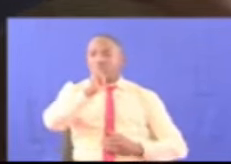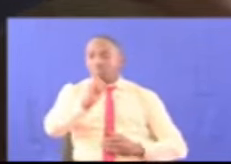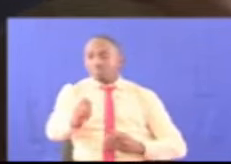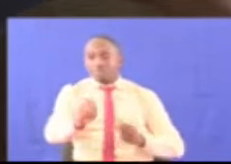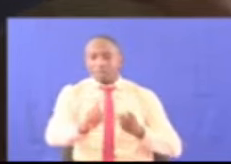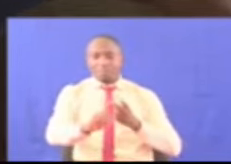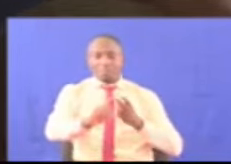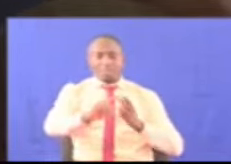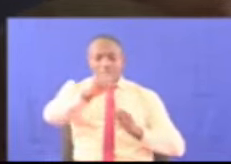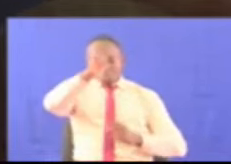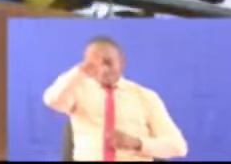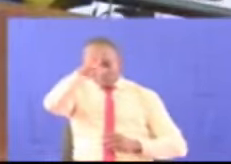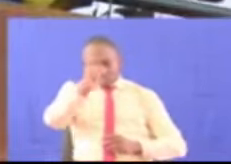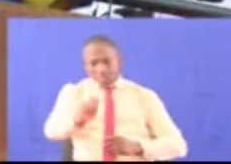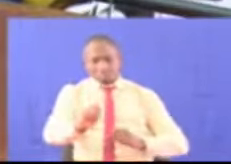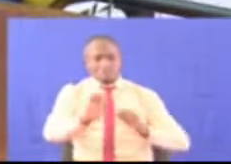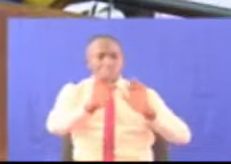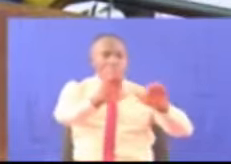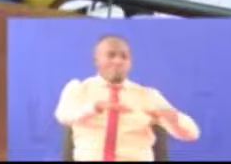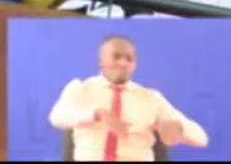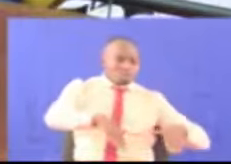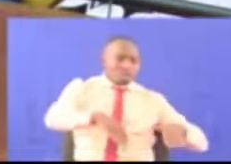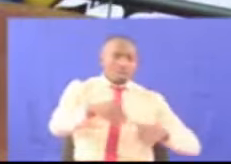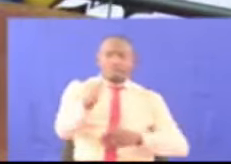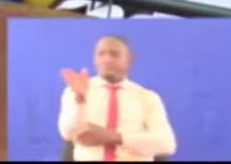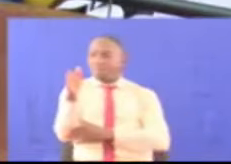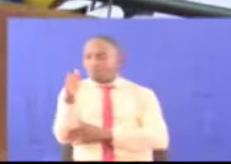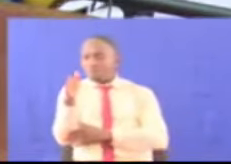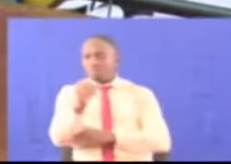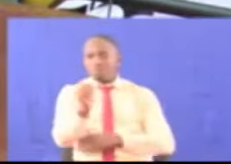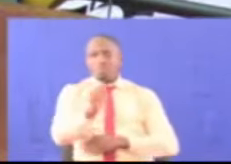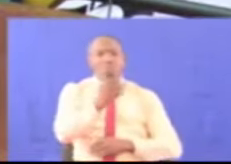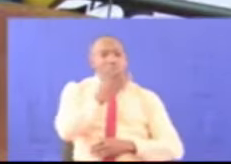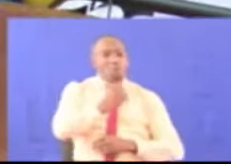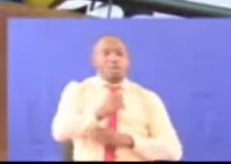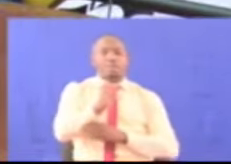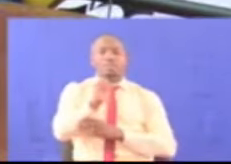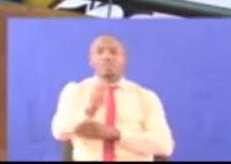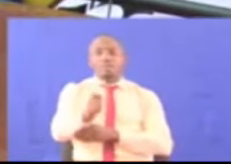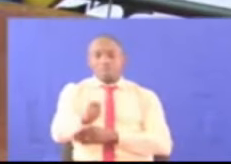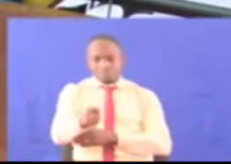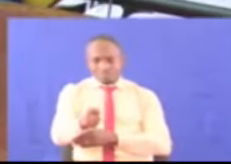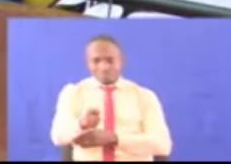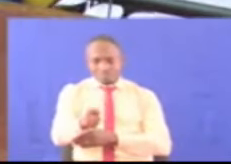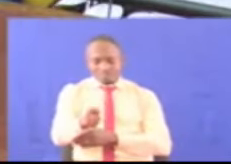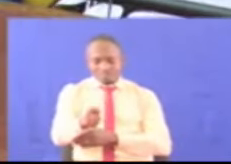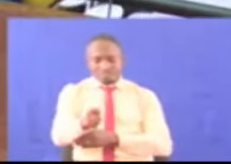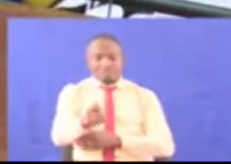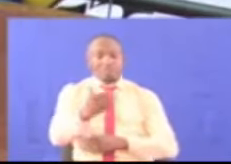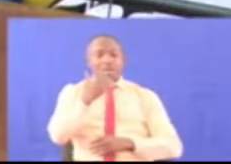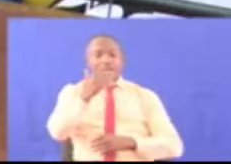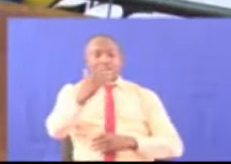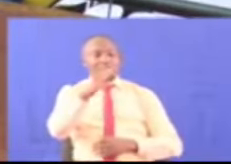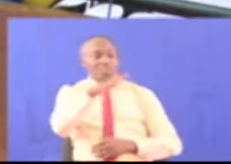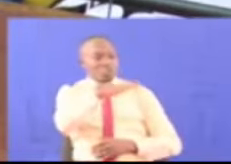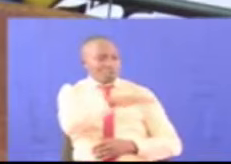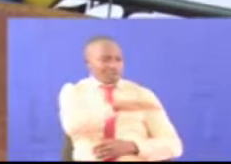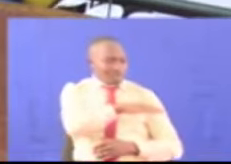wa Bunge, mabalozi, ndugu zangu, mabibi na mabwana, asalamu alaykum. Habari za